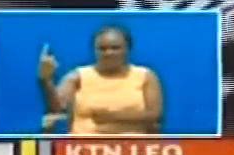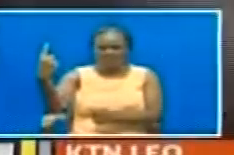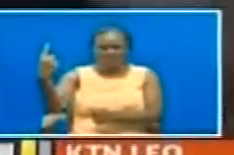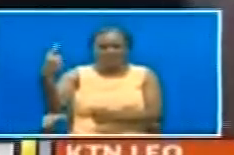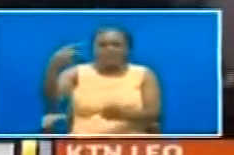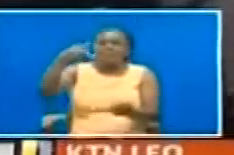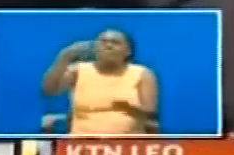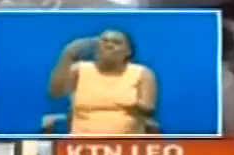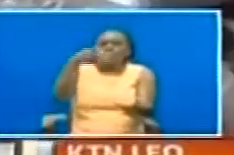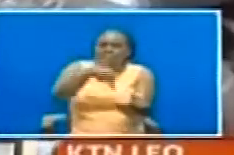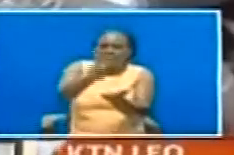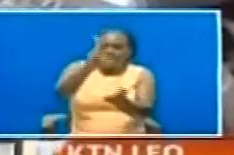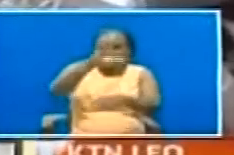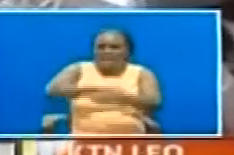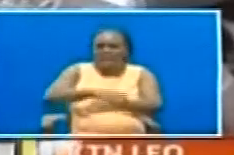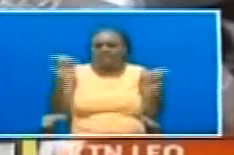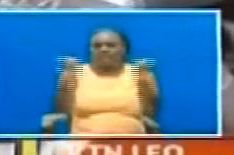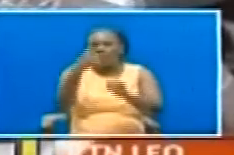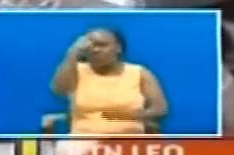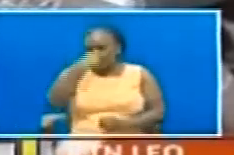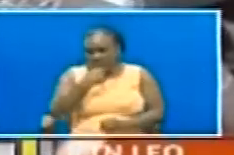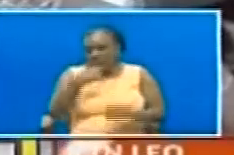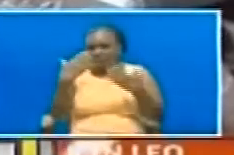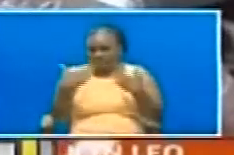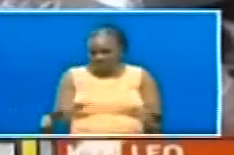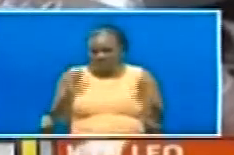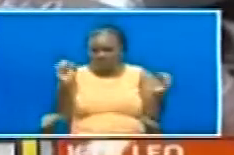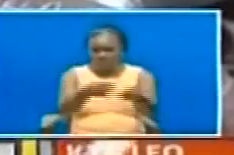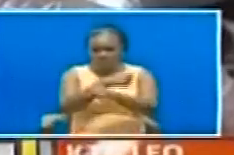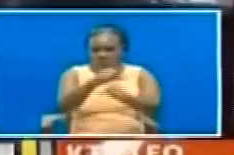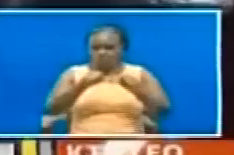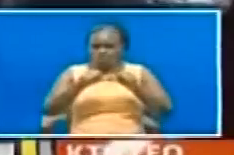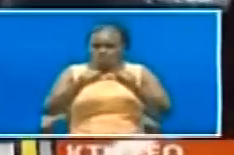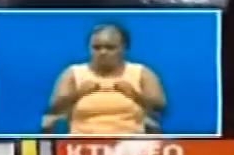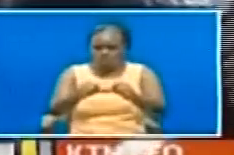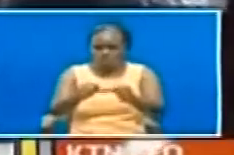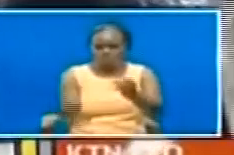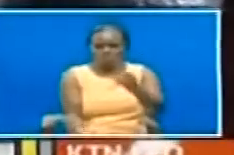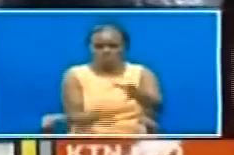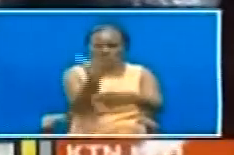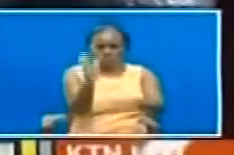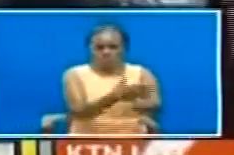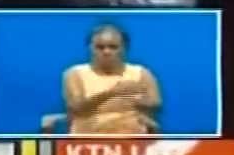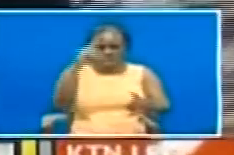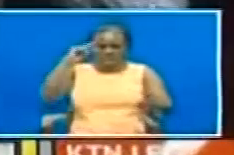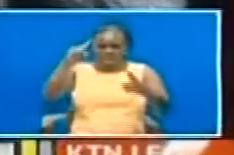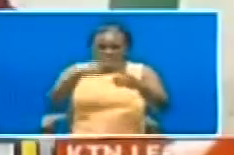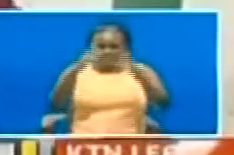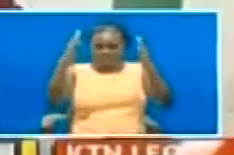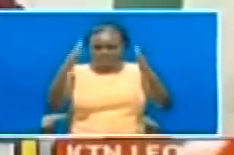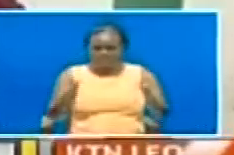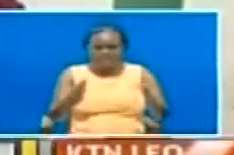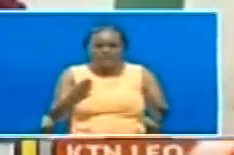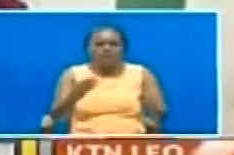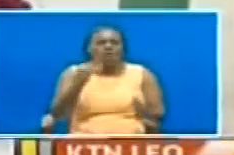mtuyo pesa sijalipo. Japo upofu umemnyima uwezo wa kuendelea kutunga nyimbo, dhamira yake ya kujenga